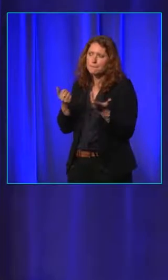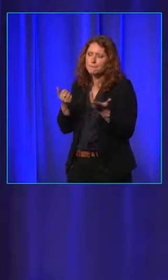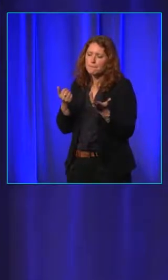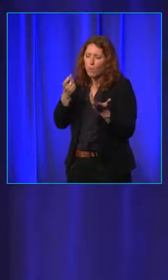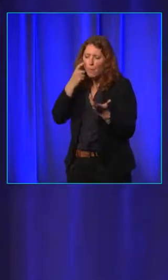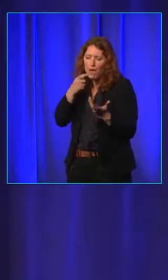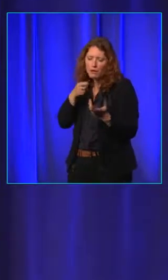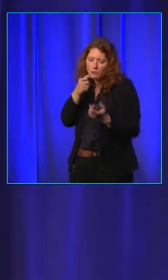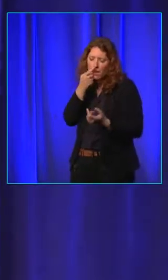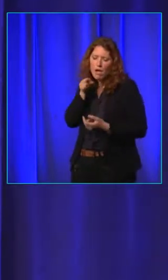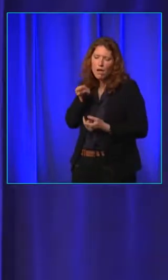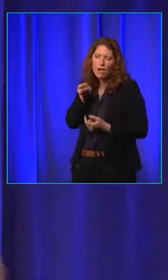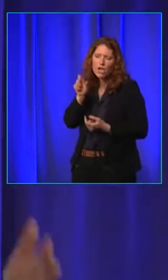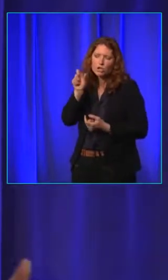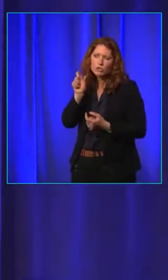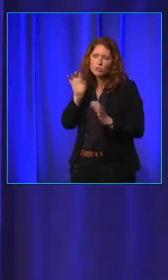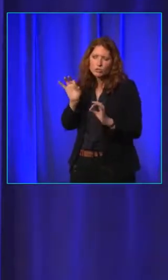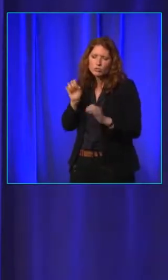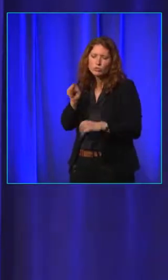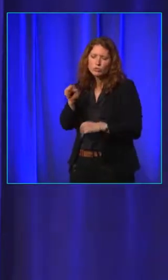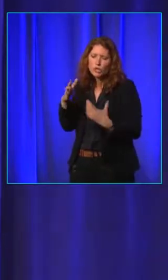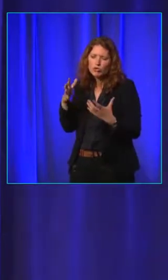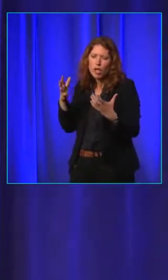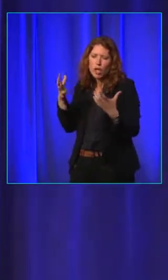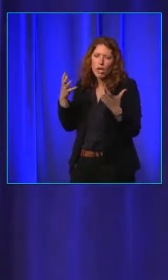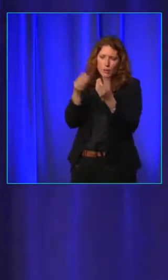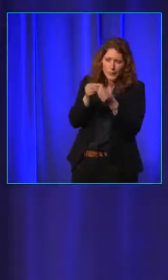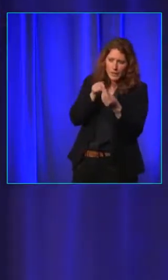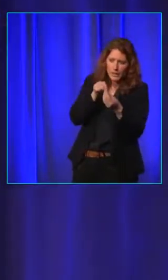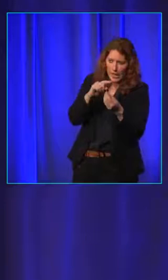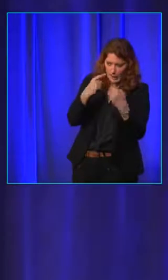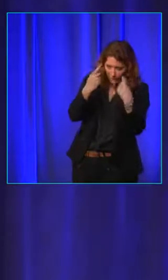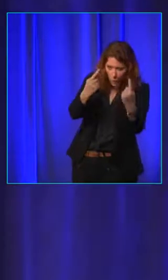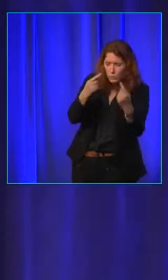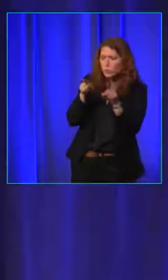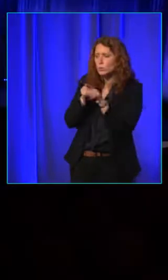doit faire de l'hypnose. Il fait hypnose et couplé à de l'imagerie. Voilà.